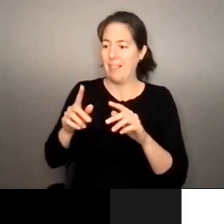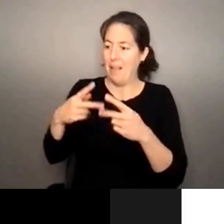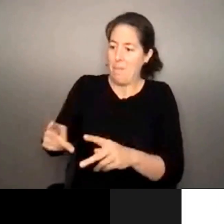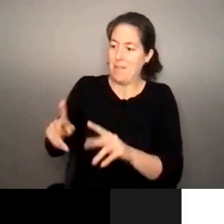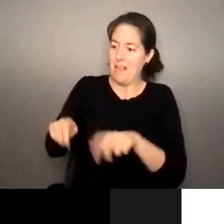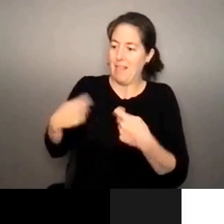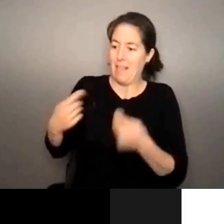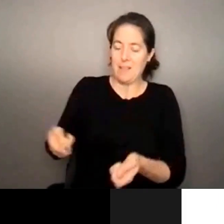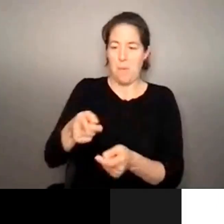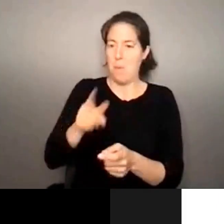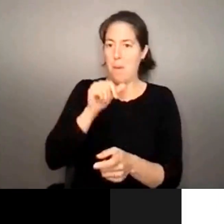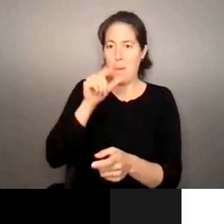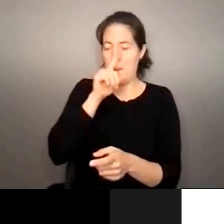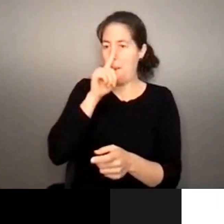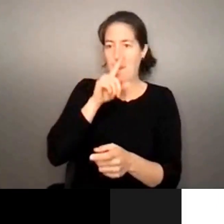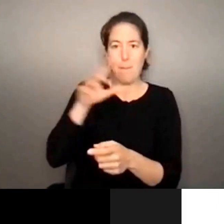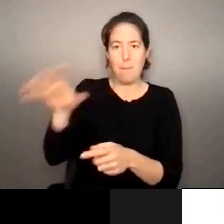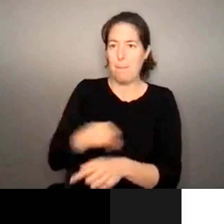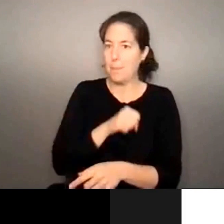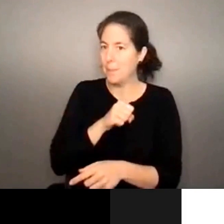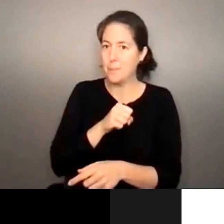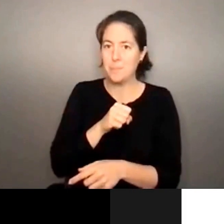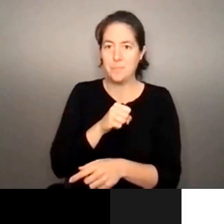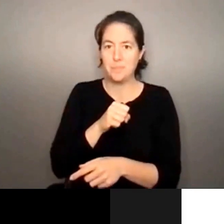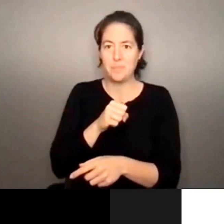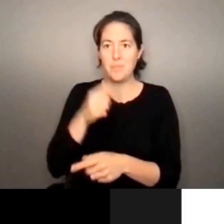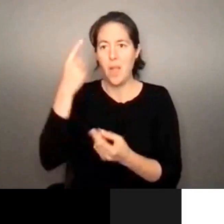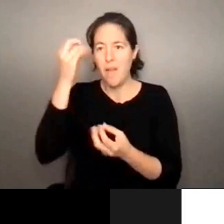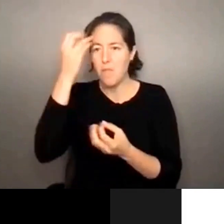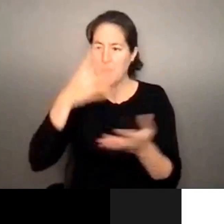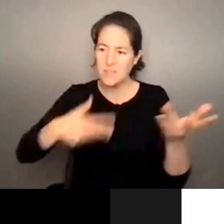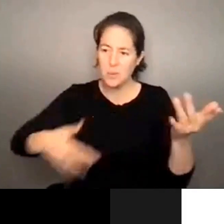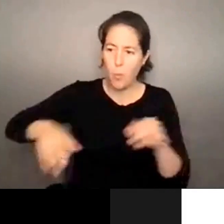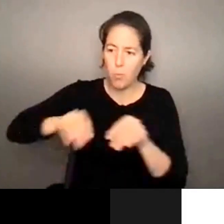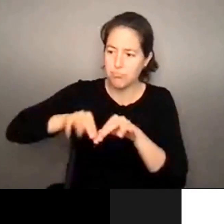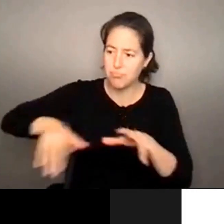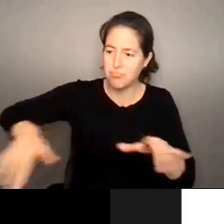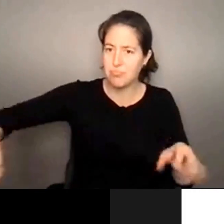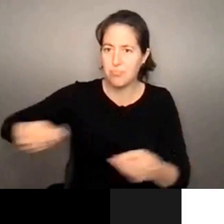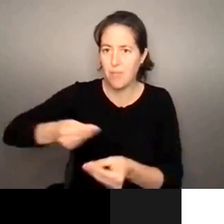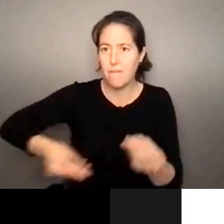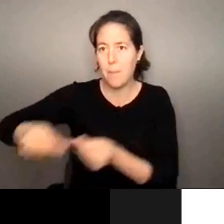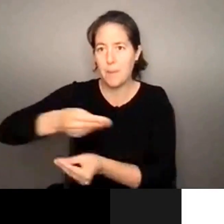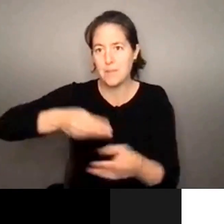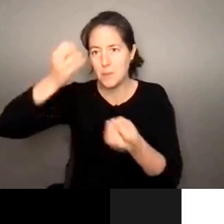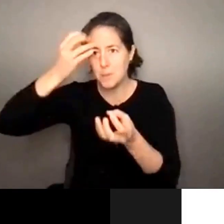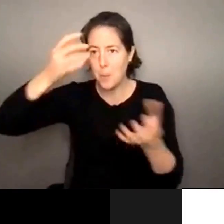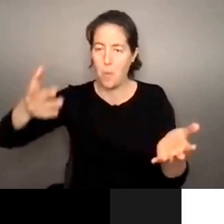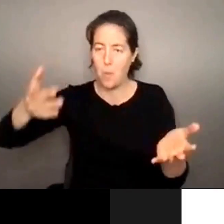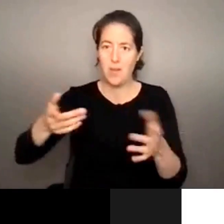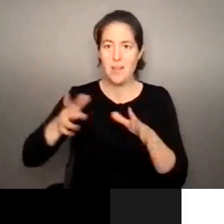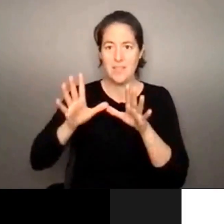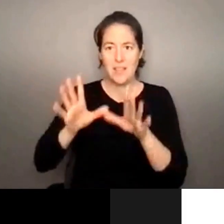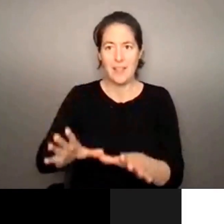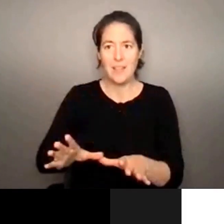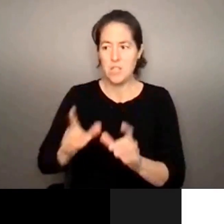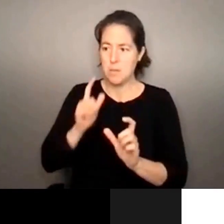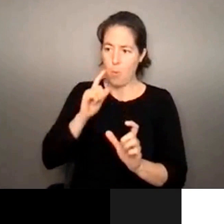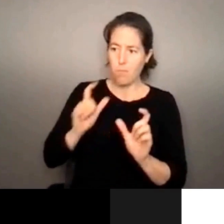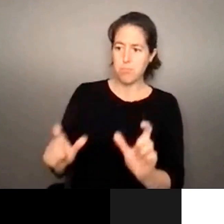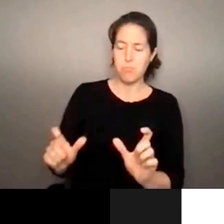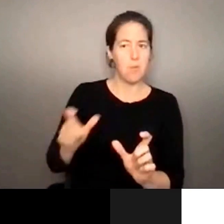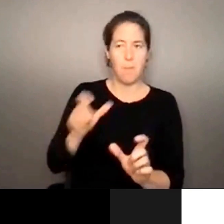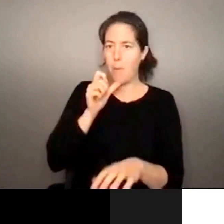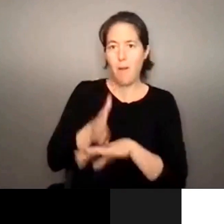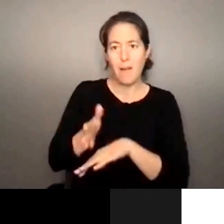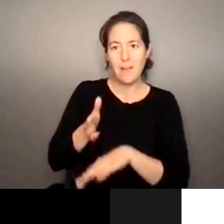des réponses, des informations, des ressources, mais aussi des stratégies immunitaires. Puis, c'est une famille de plantes dont on sait qu'ils sont